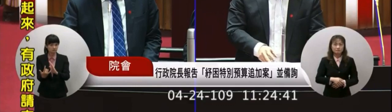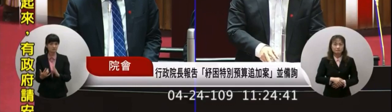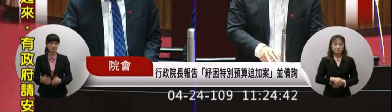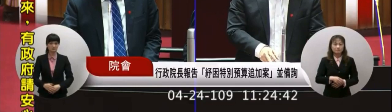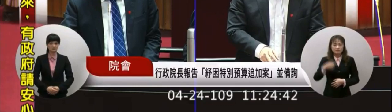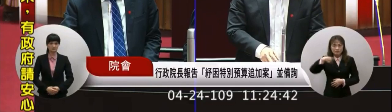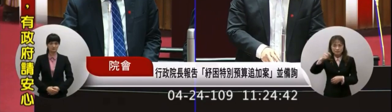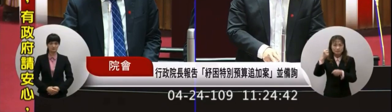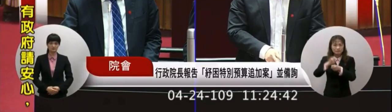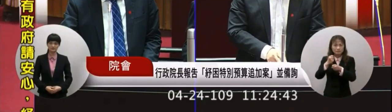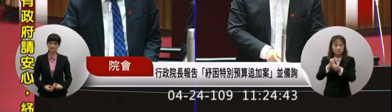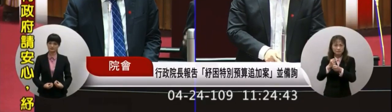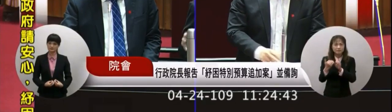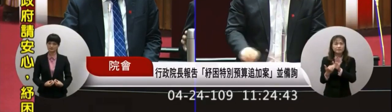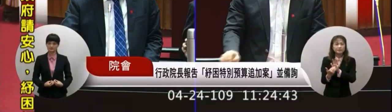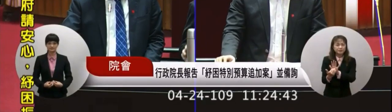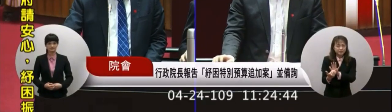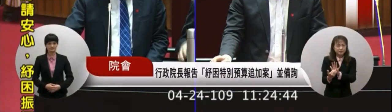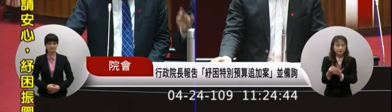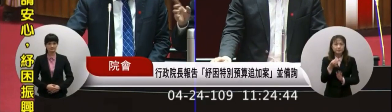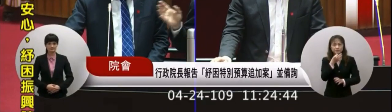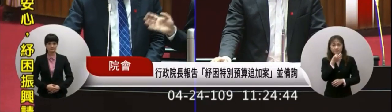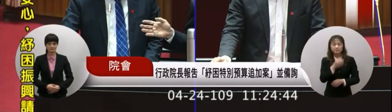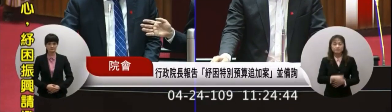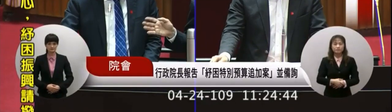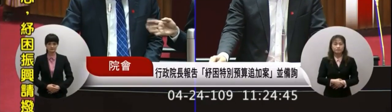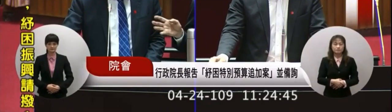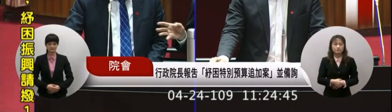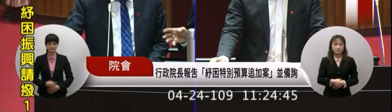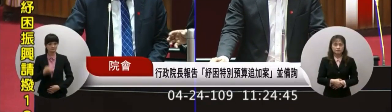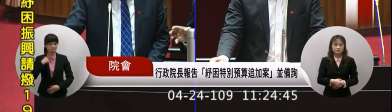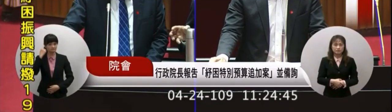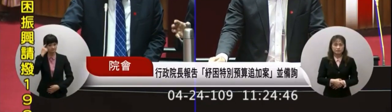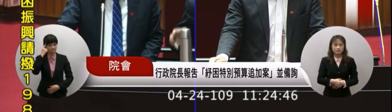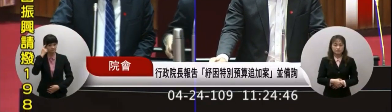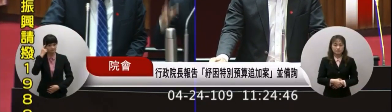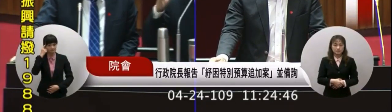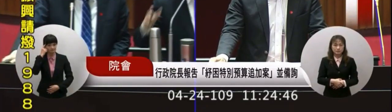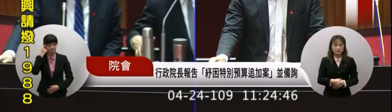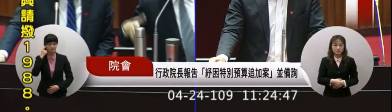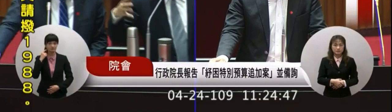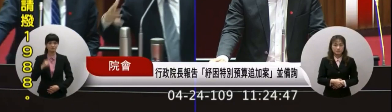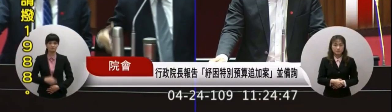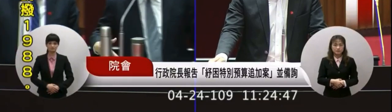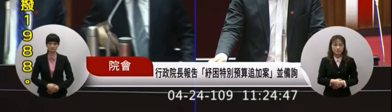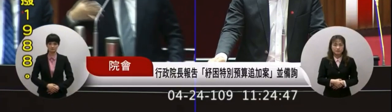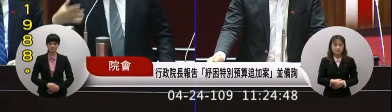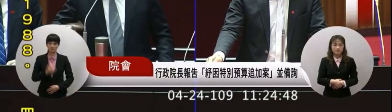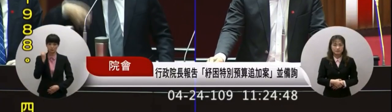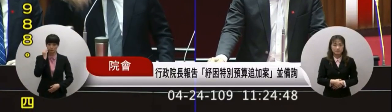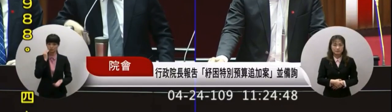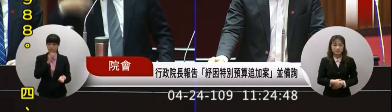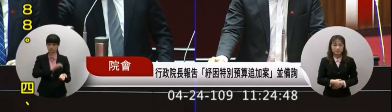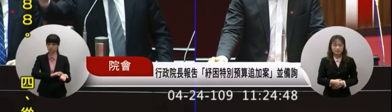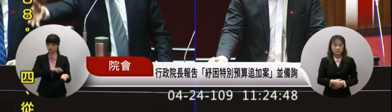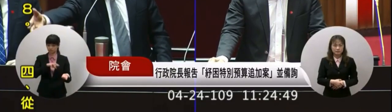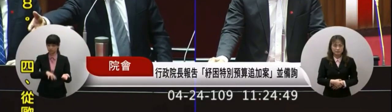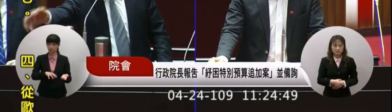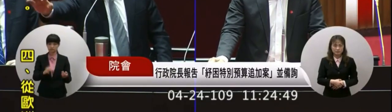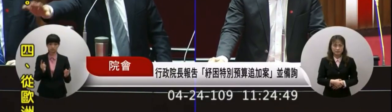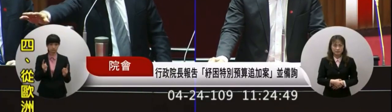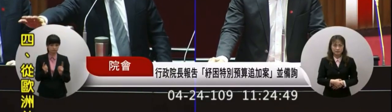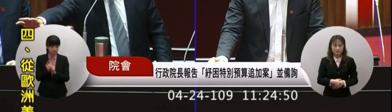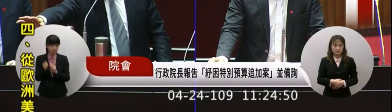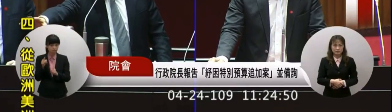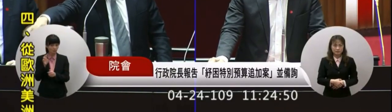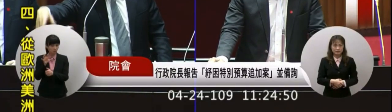呐、啊。对啦，那有理论 上。我感觉即款咧，大多啊，咱主流讲，都那是病医咧对这边个要